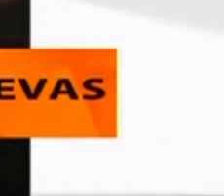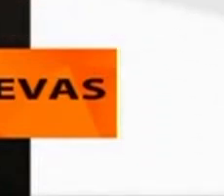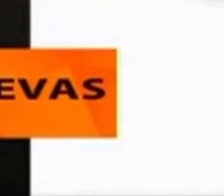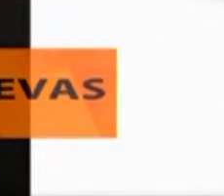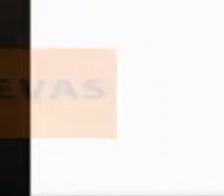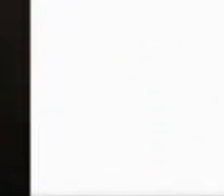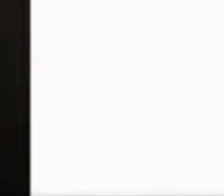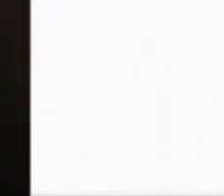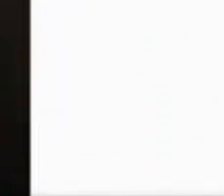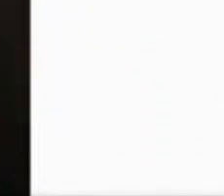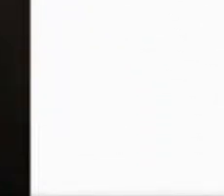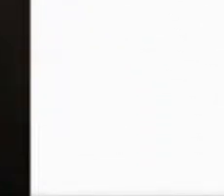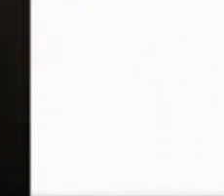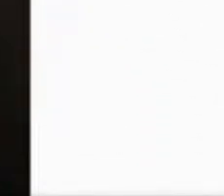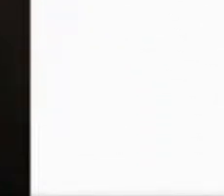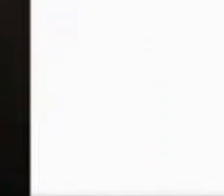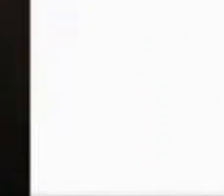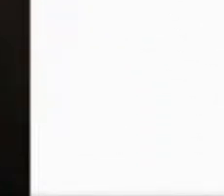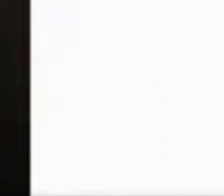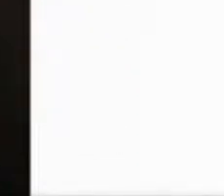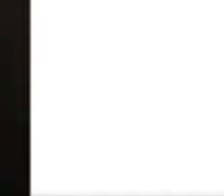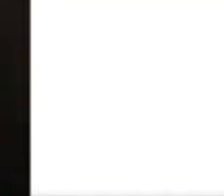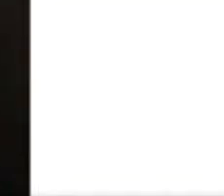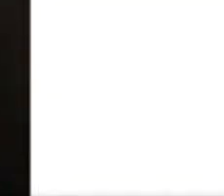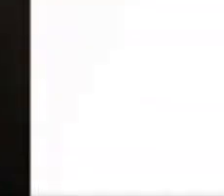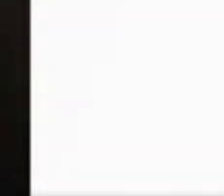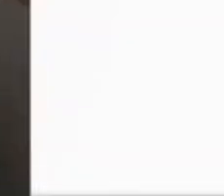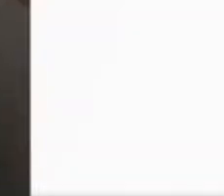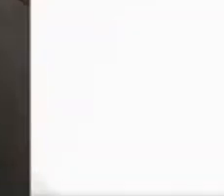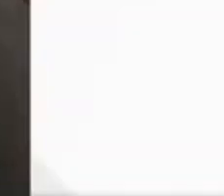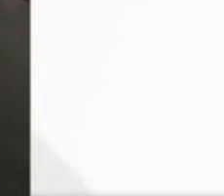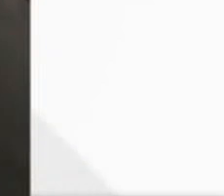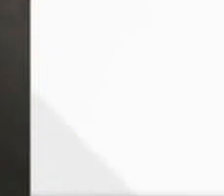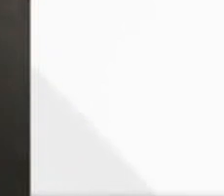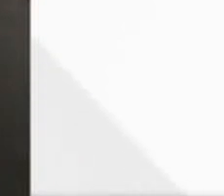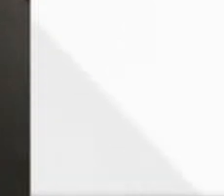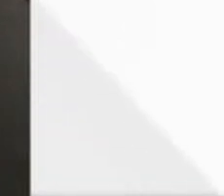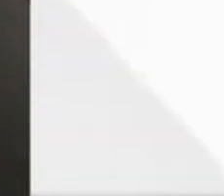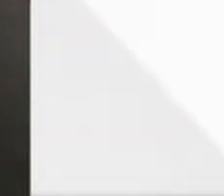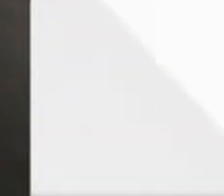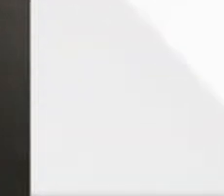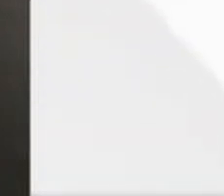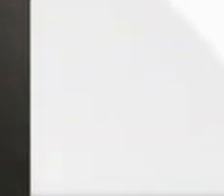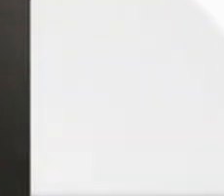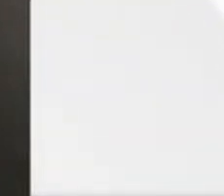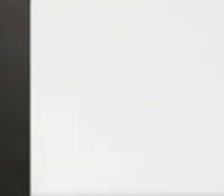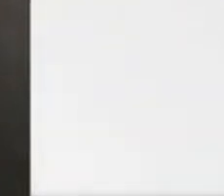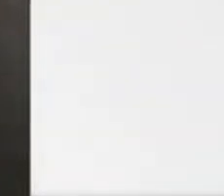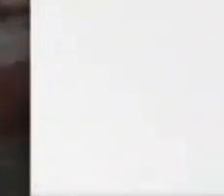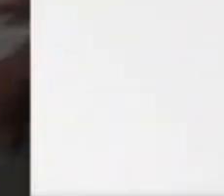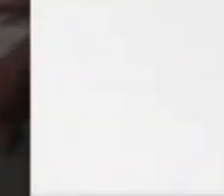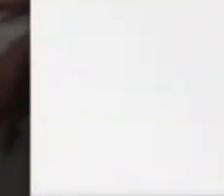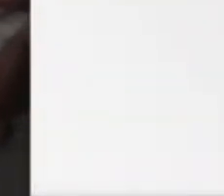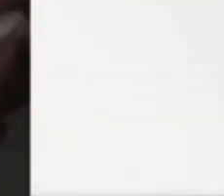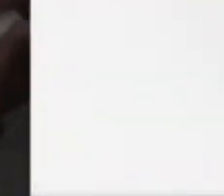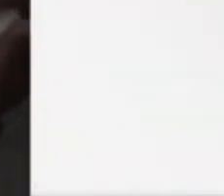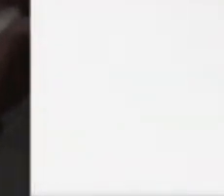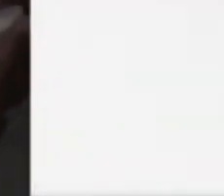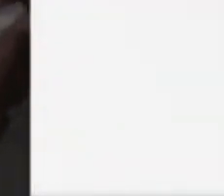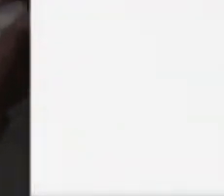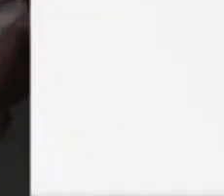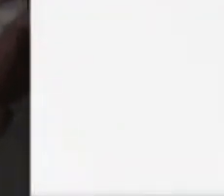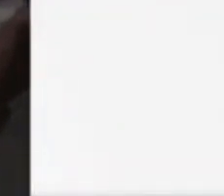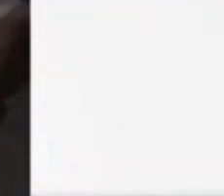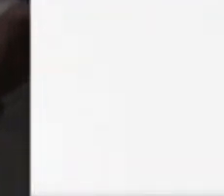للبخور للكتان لأساس جنزي موجودة في المقبرة، ثم قوائم كثيرة بالقرابين التي تقدم